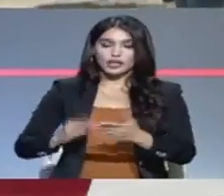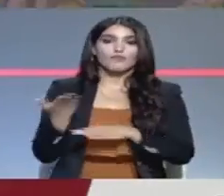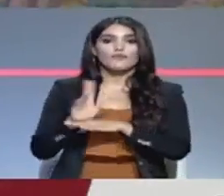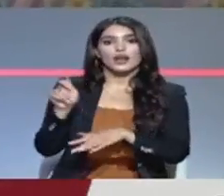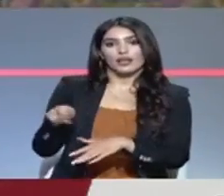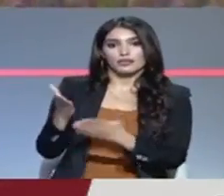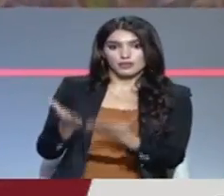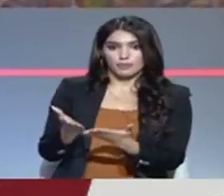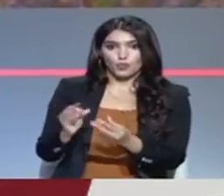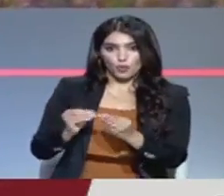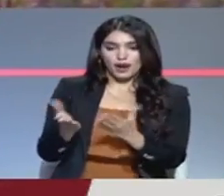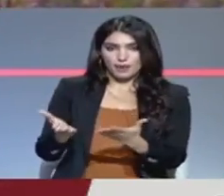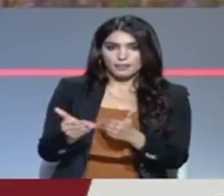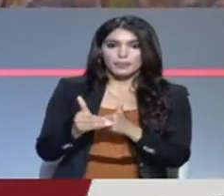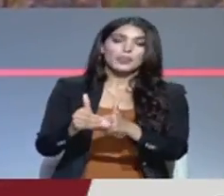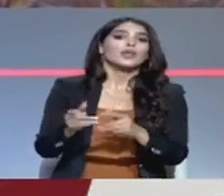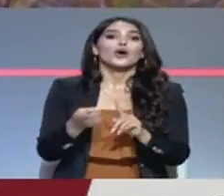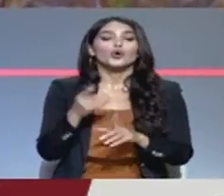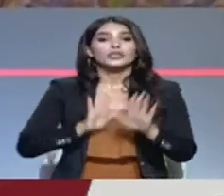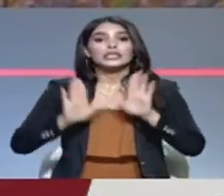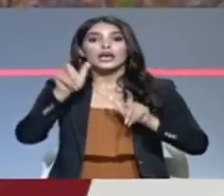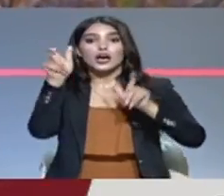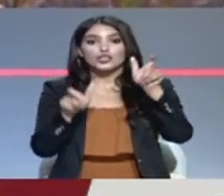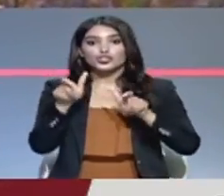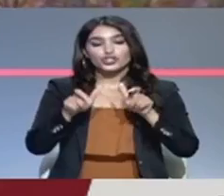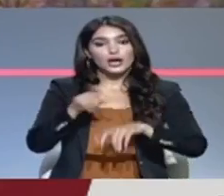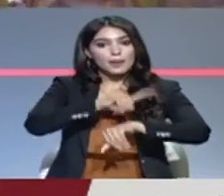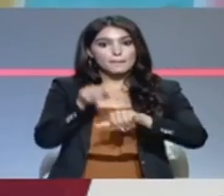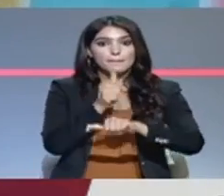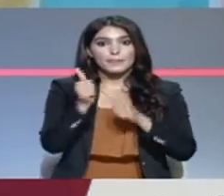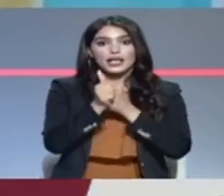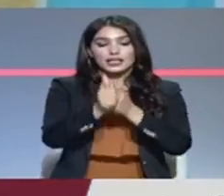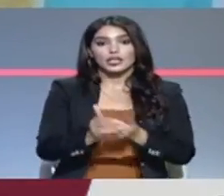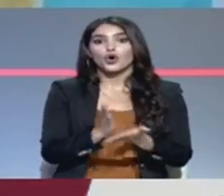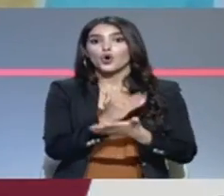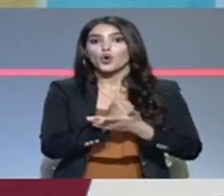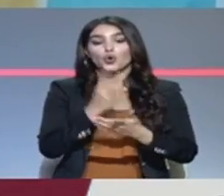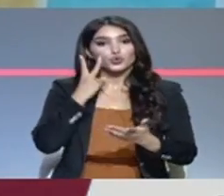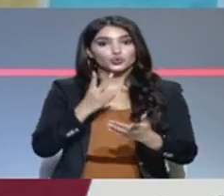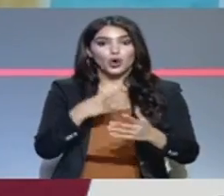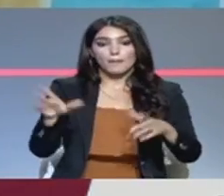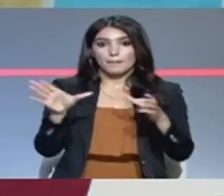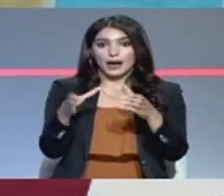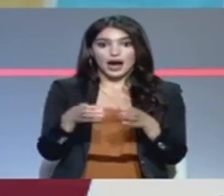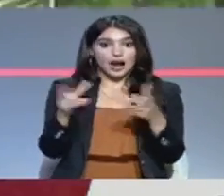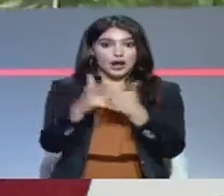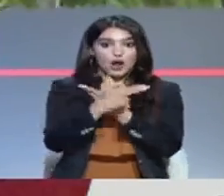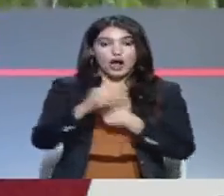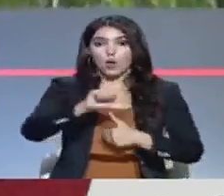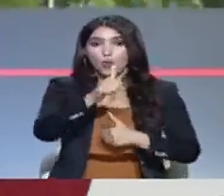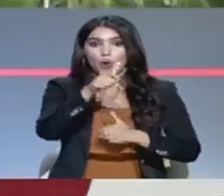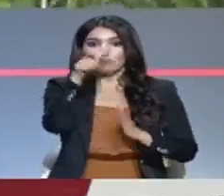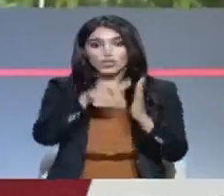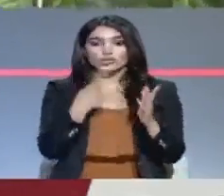قضائية. وفيما يخص الترشحات لهذه الانتخابات البلدية الجزئية فتعتبر حركة النهضة الحزب الوحيد